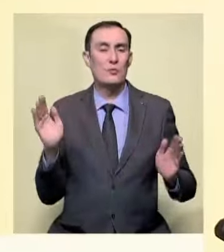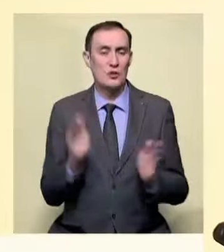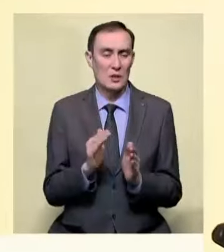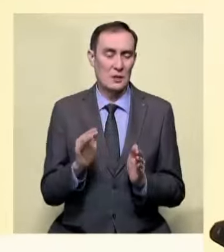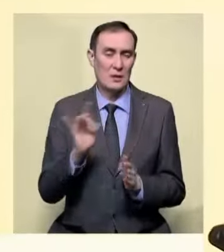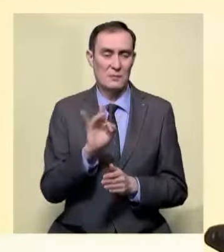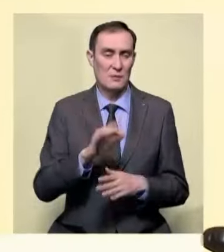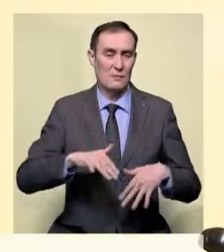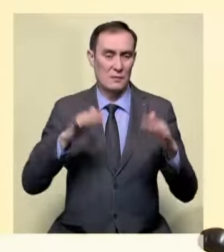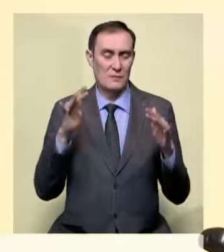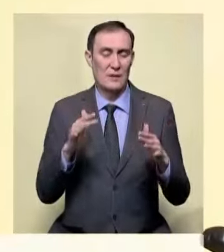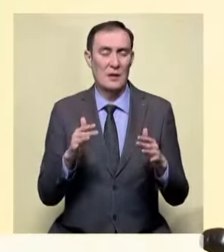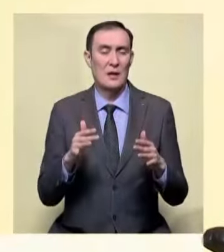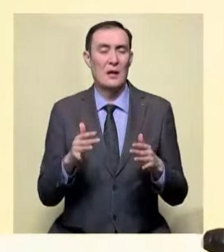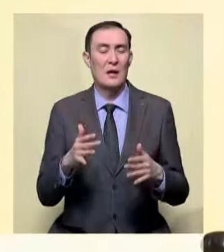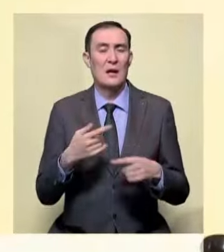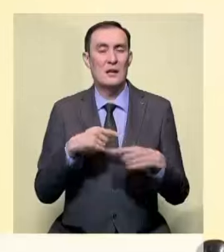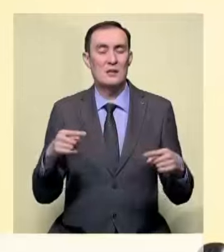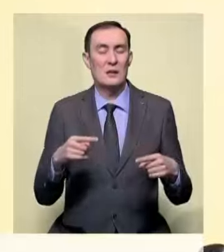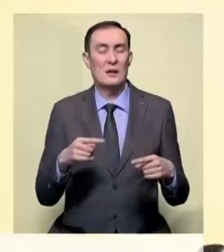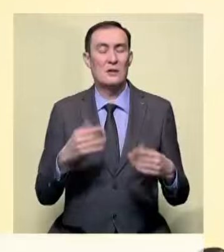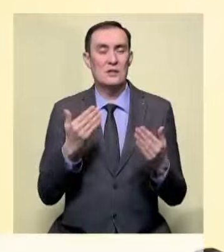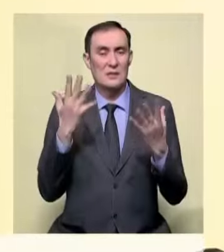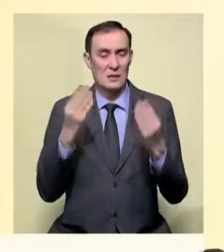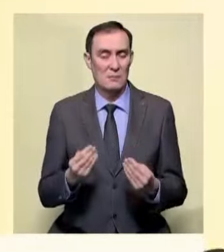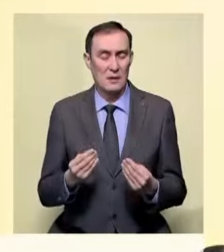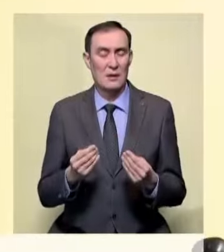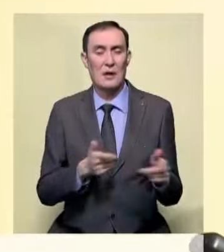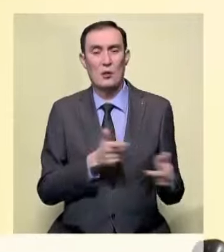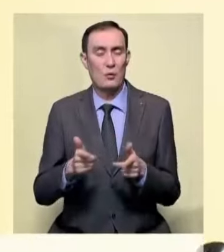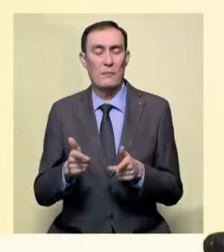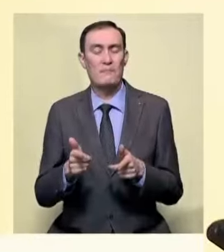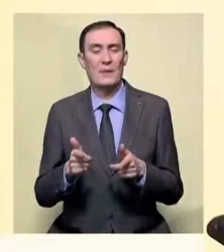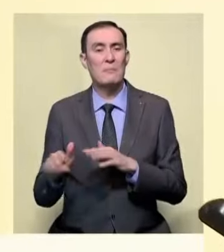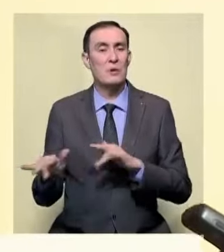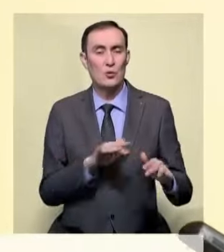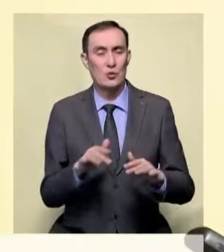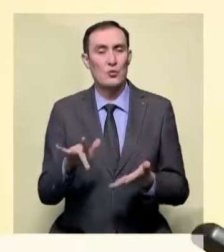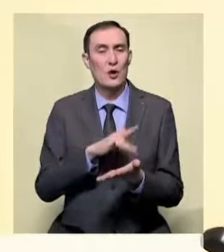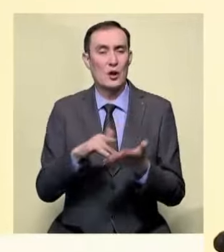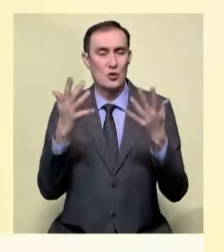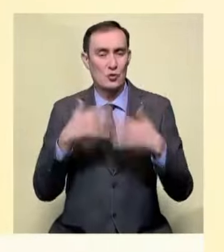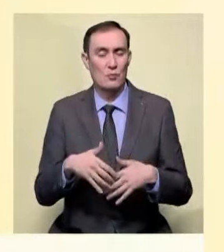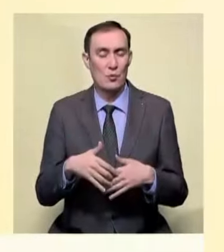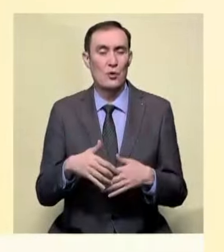определяются поглощением тех или иных пород. На сегодняшний день мы как раз разрабатываем методику расчета по